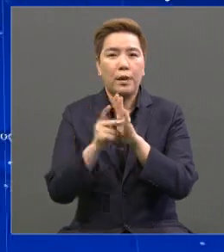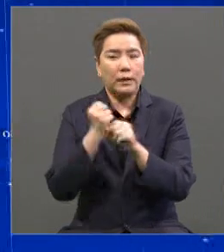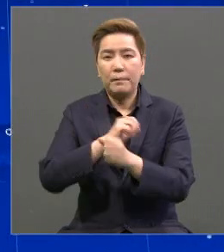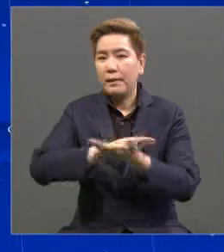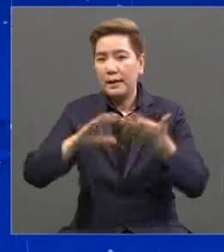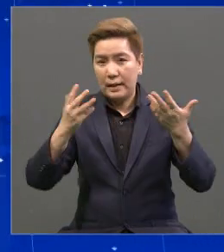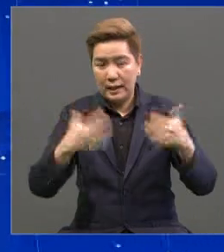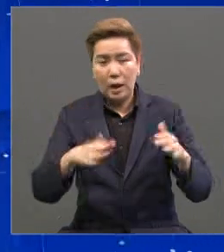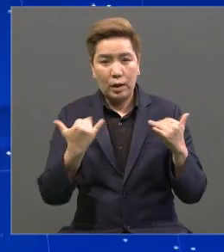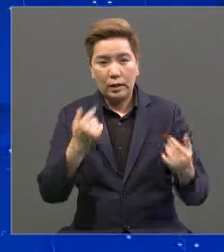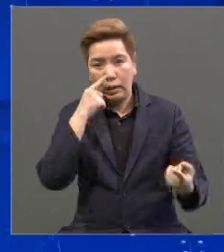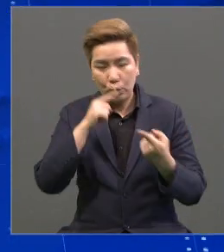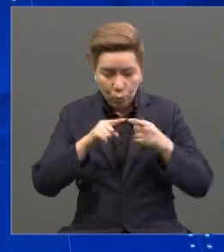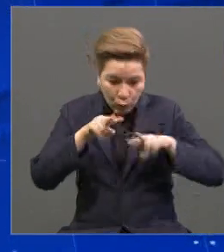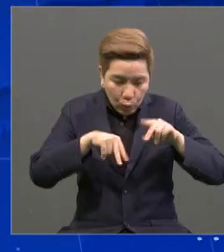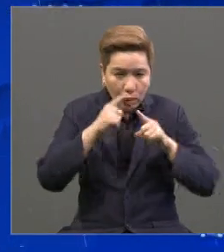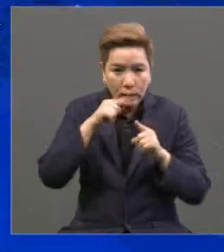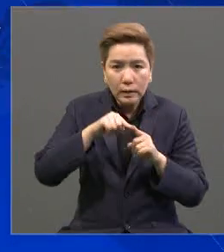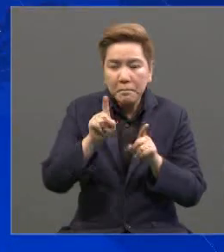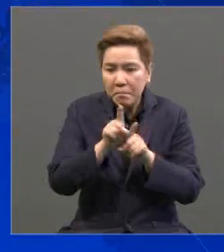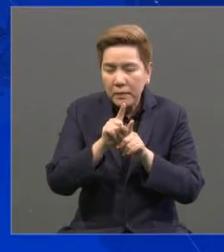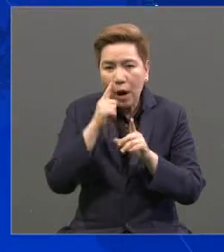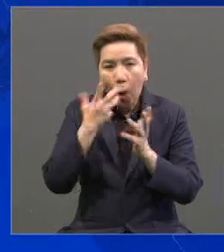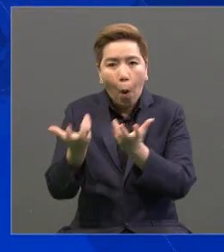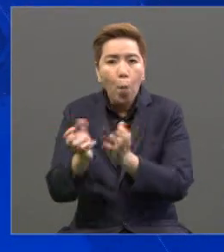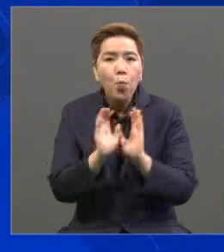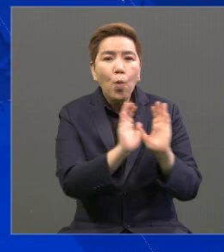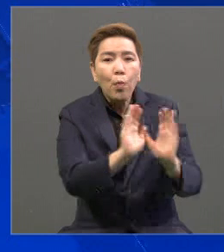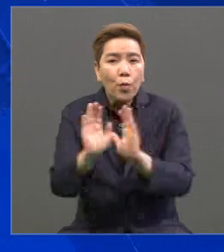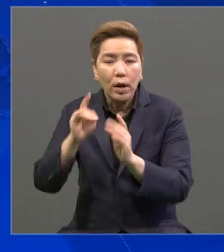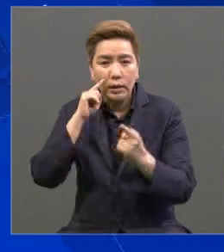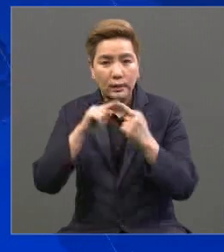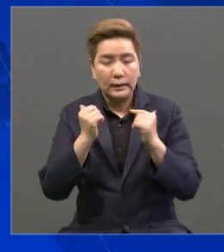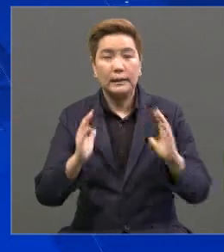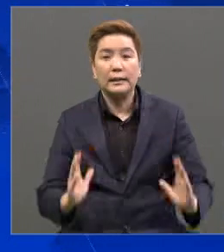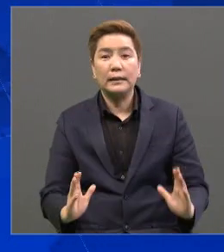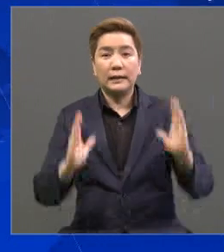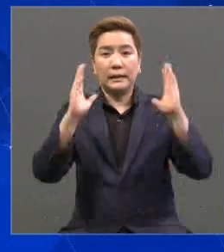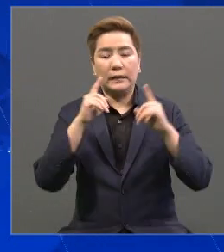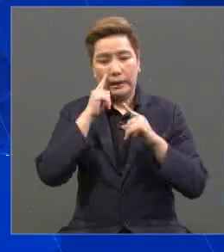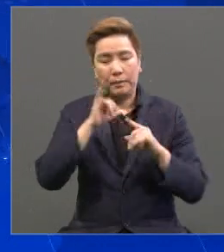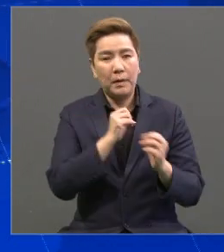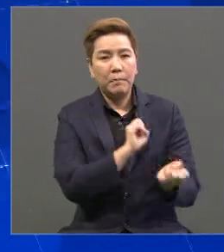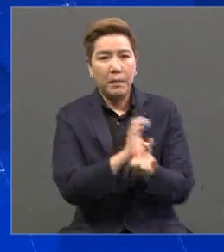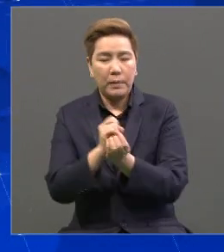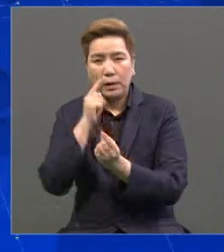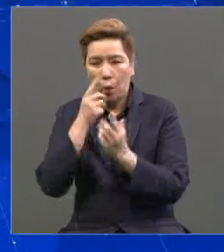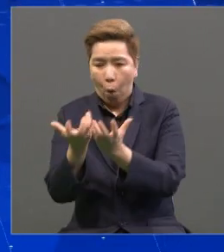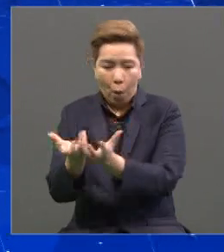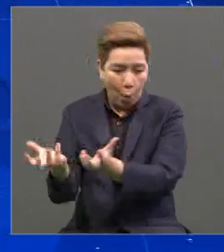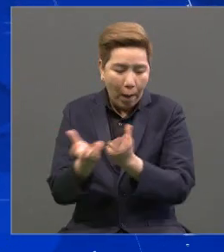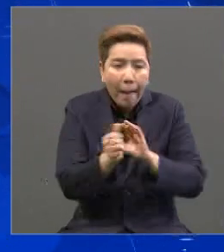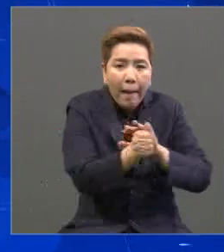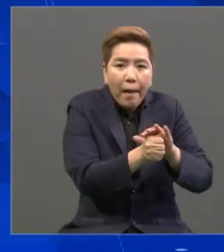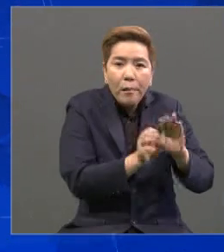อย่างเคร่งครัดแล้วก็มีการตรวจสอบสถานที่ที่อาจจะเป็นโกดังเก็บดอกไม้เพลิงหรือว่าอาคารที่อาจจะมีการลักลอบเก็บดอกไม้เ